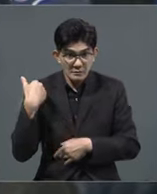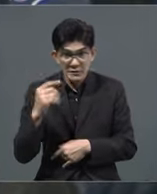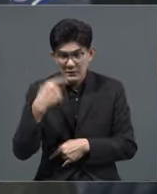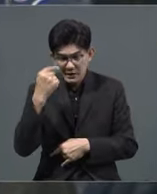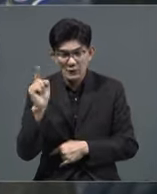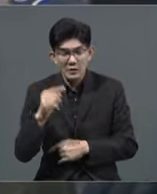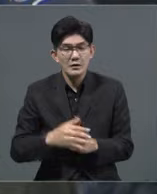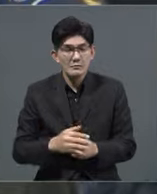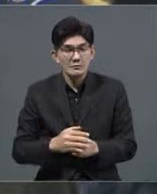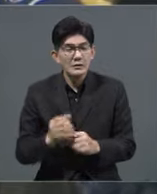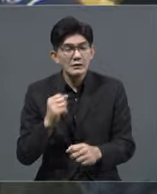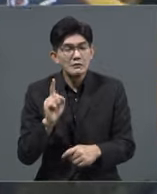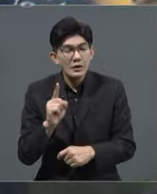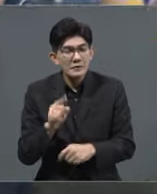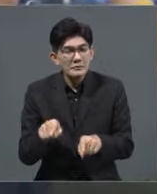างครับ